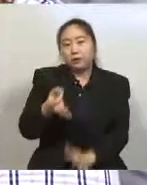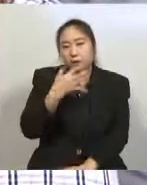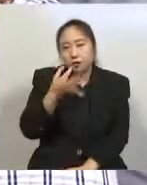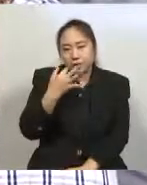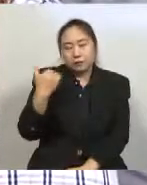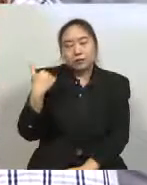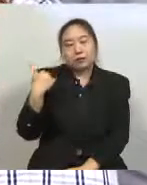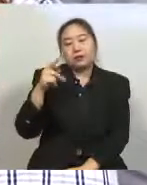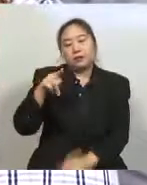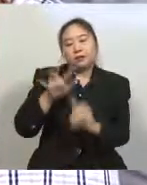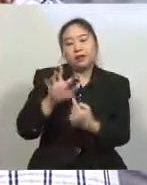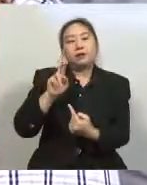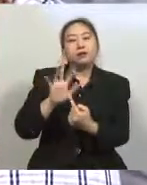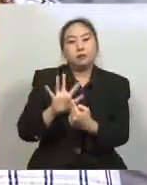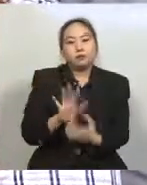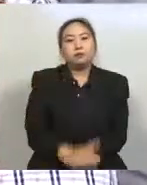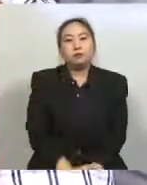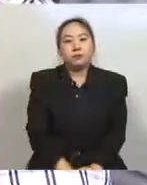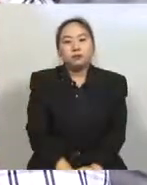าพาราครับ